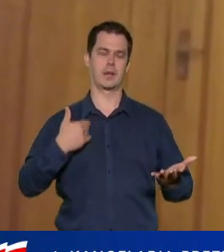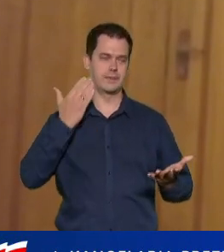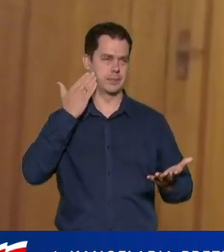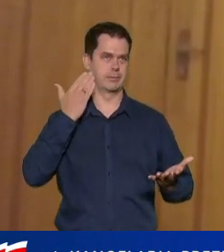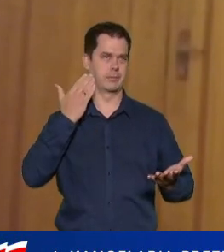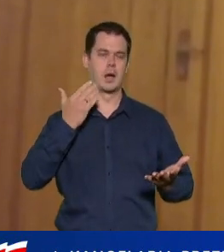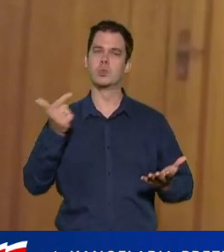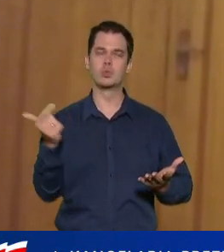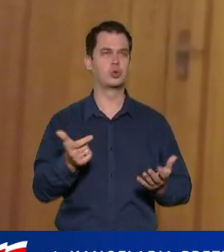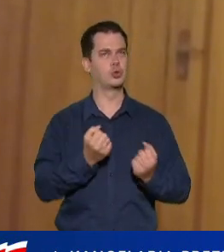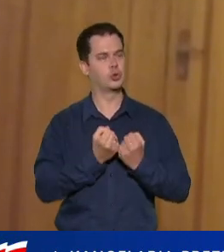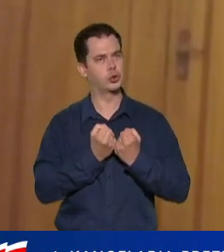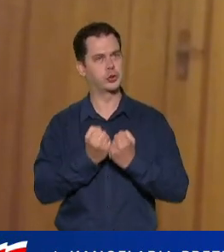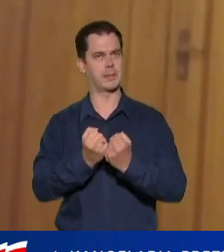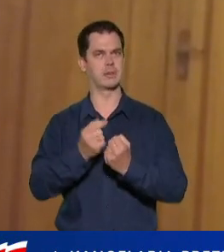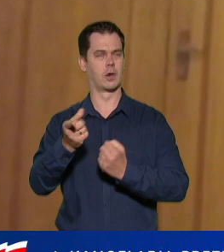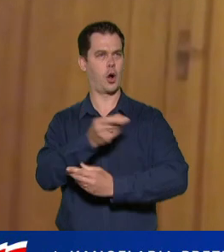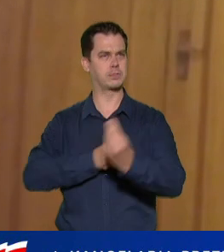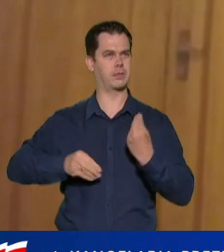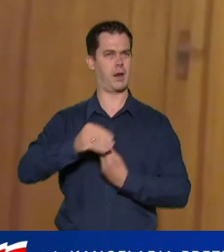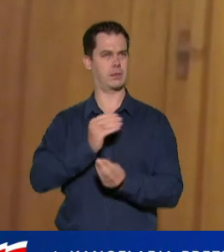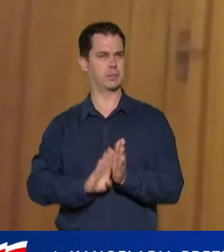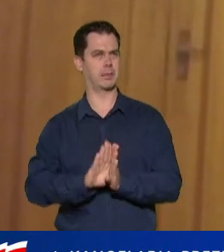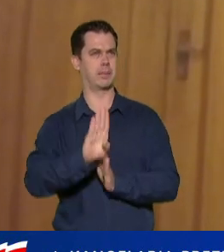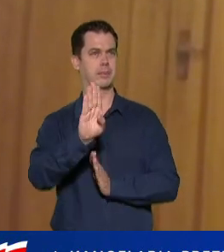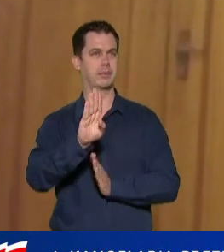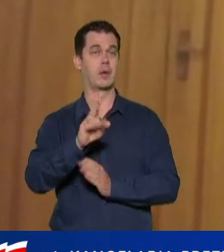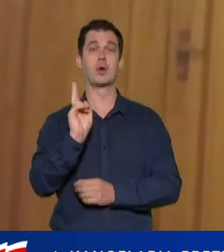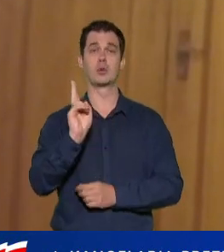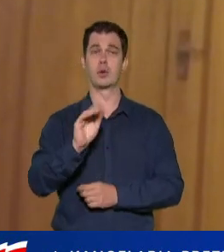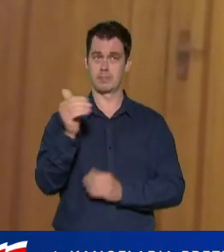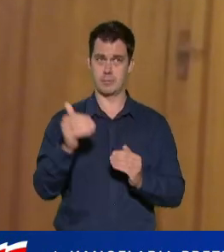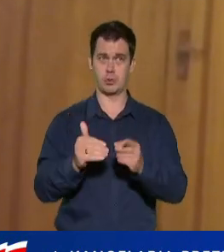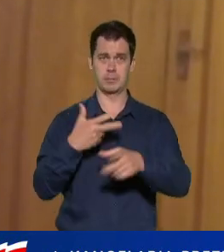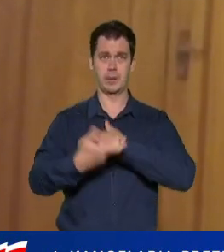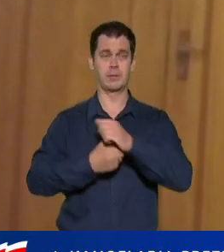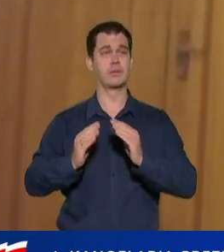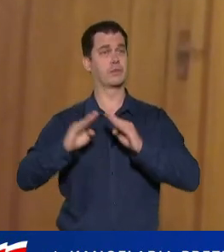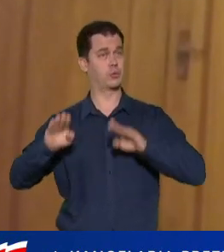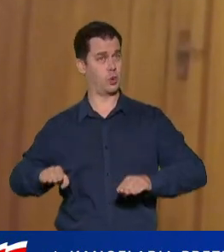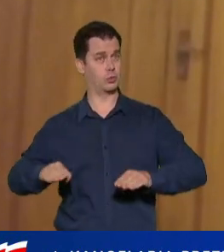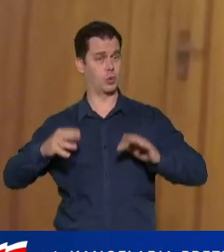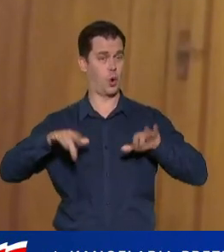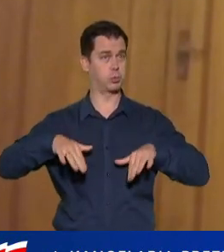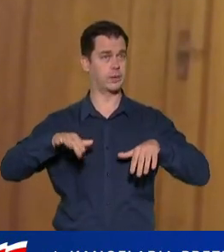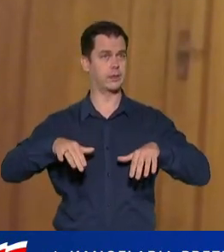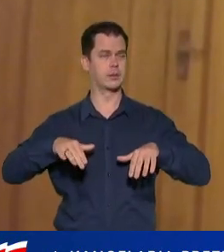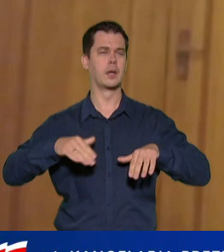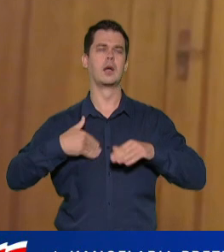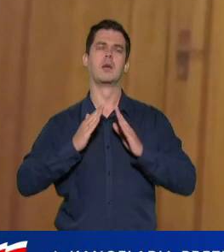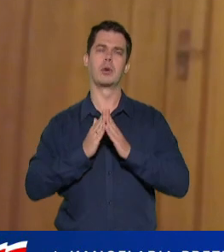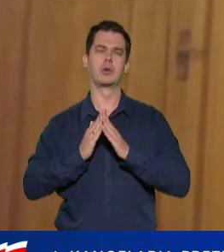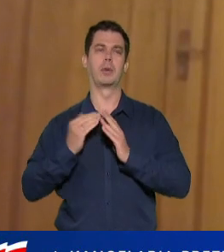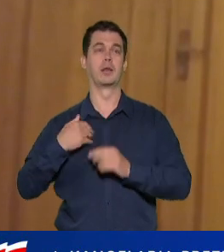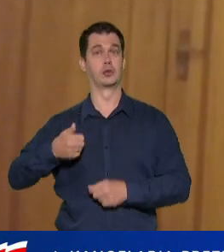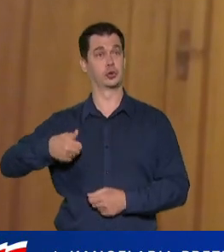maksymalnie gospodarkę. Ci pracodawcy, którzy bez uszczerbku mogą przejść na pracę zdalną dla swoich pracowników, apeluję,